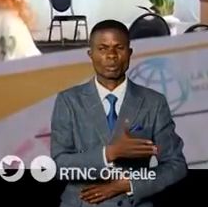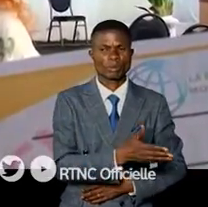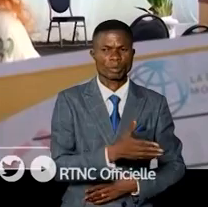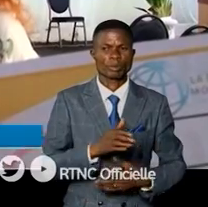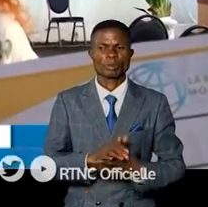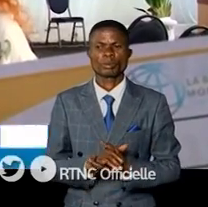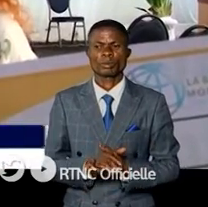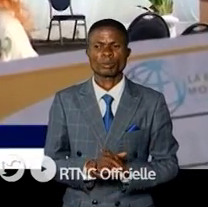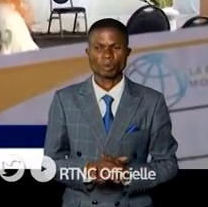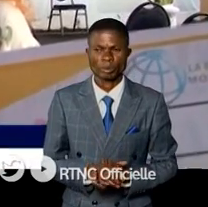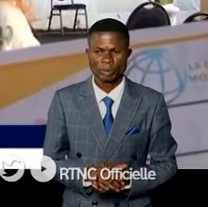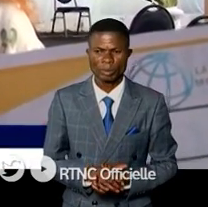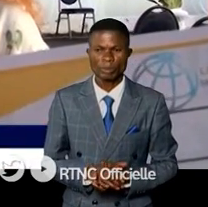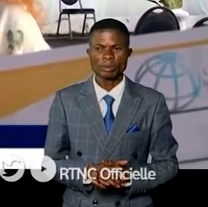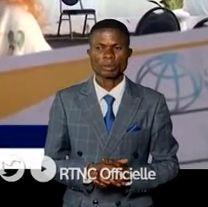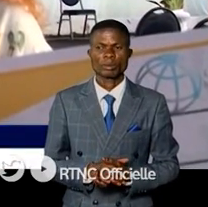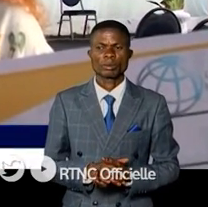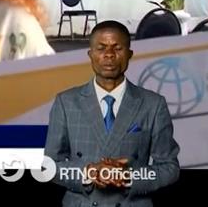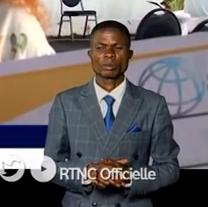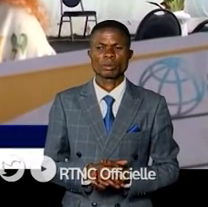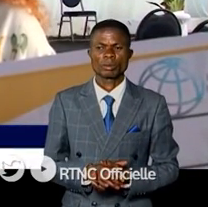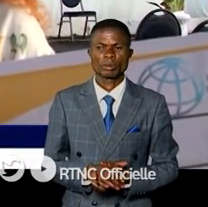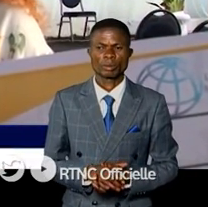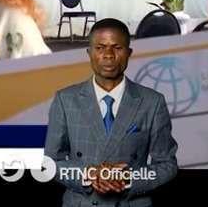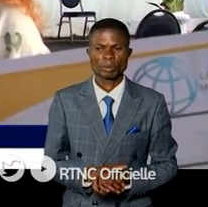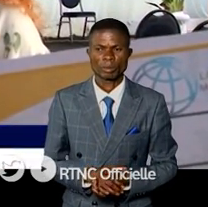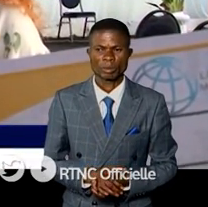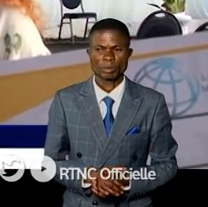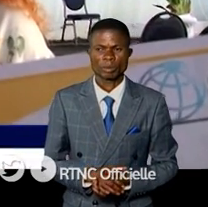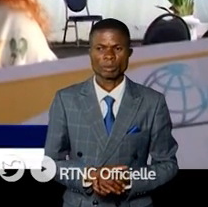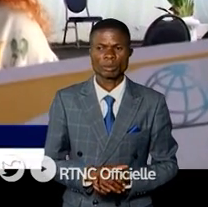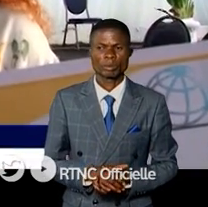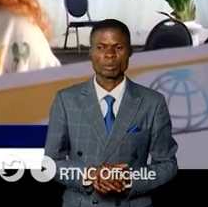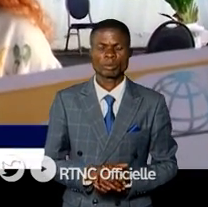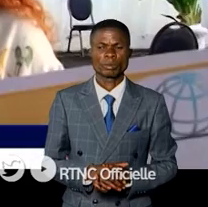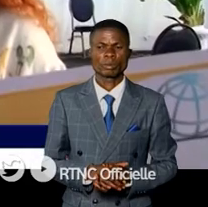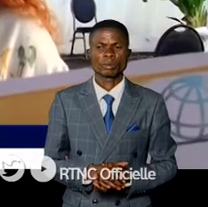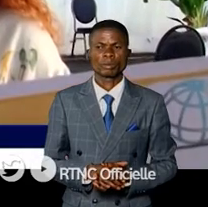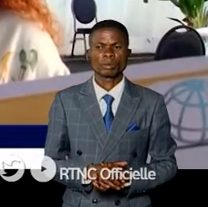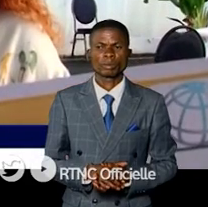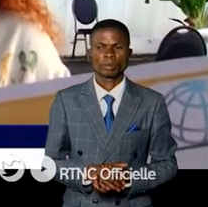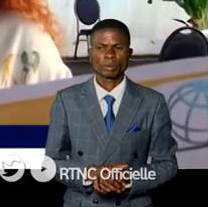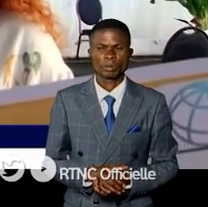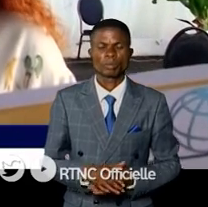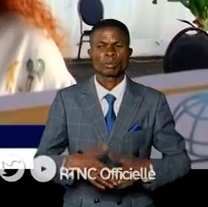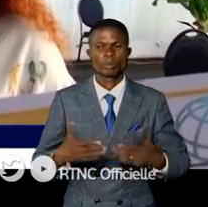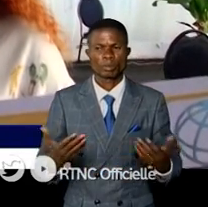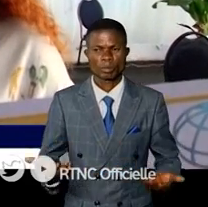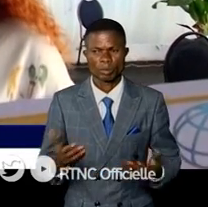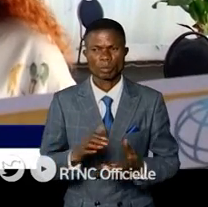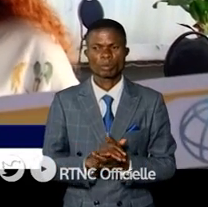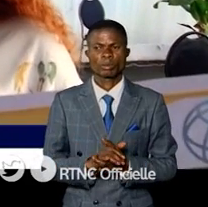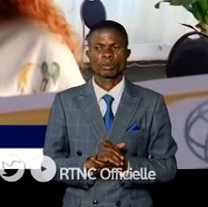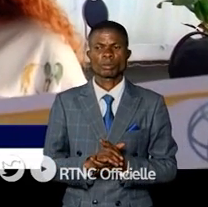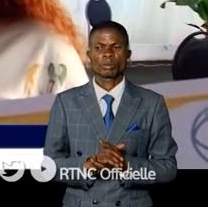Quelles sont vos impressions après avoir gagné ces chèques, obtenu ces chèques de la part du directeur de cabinet du chef de l'État? Alors, très bonne, ça